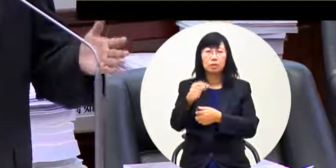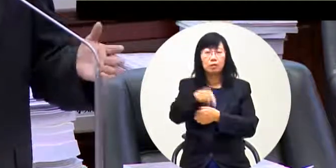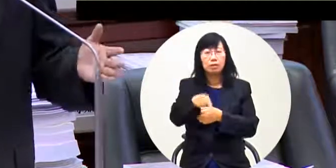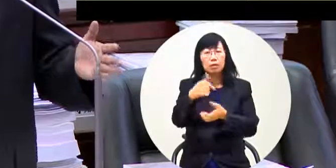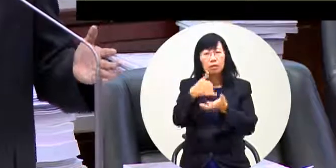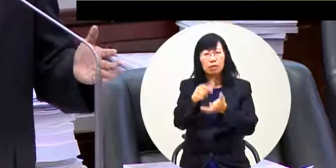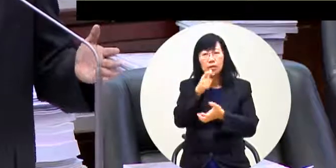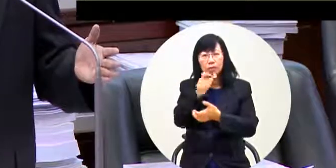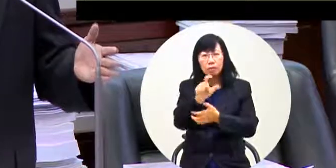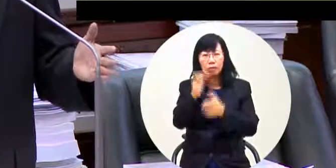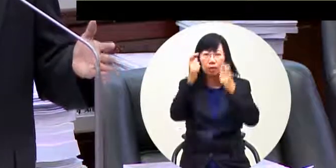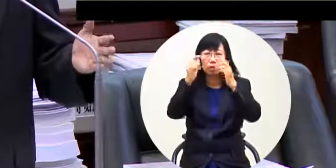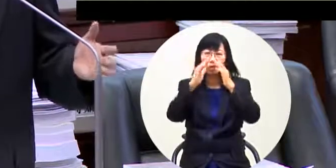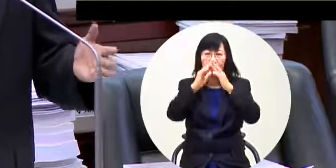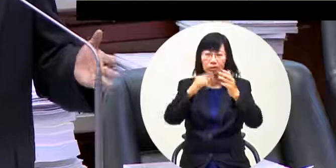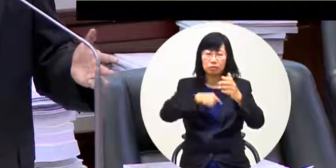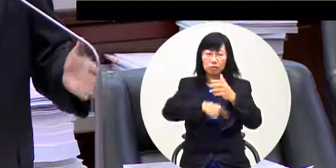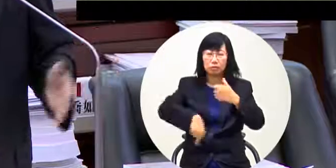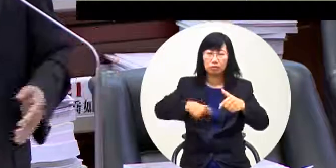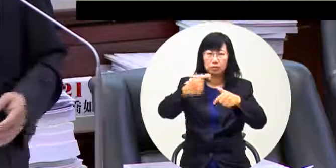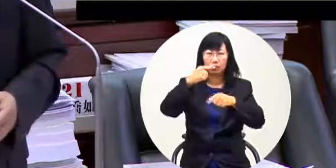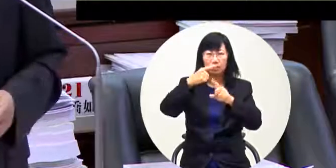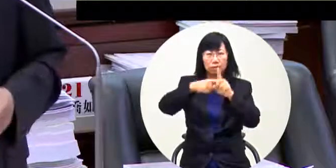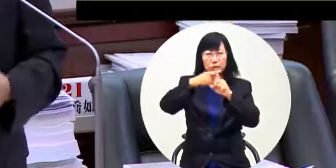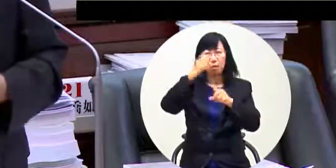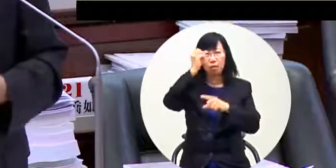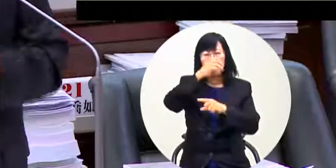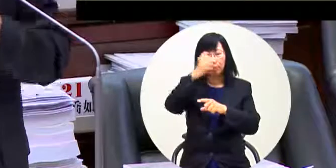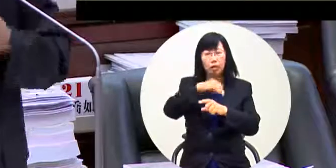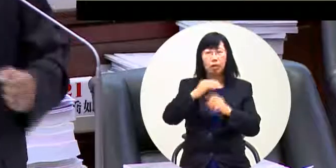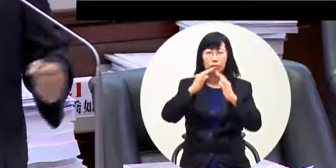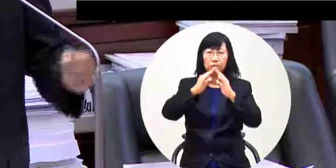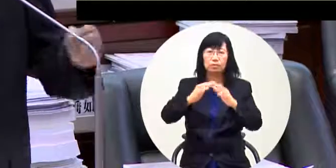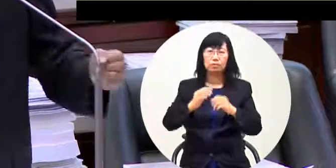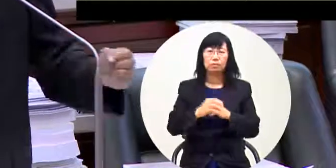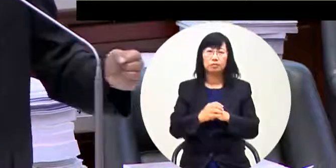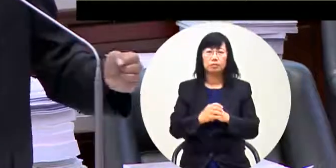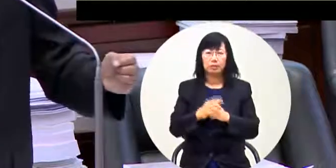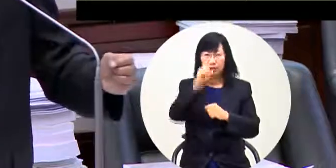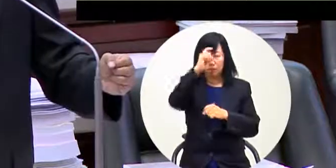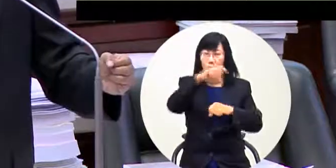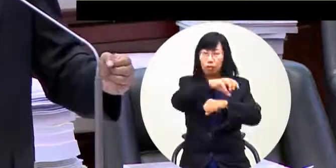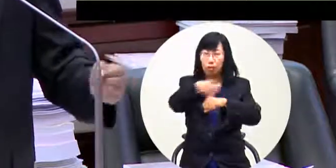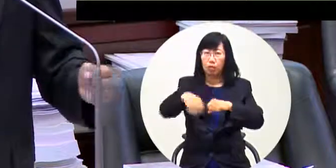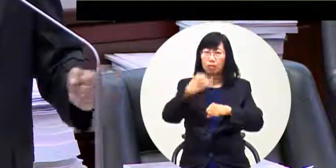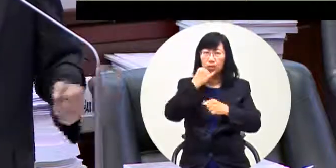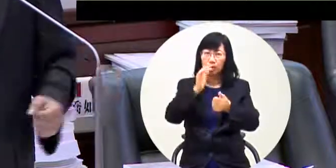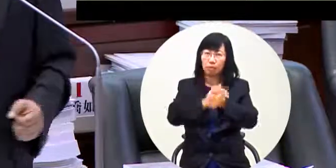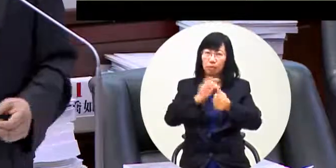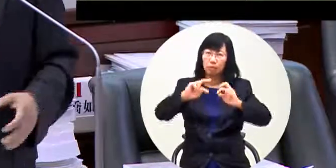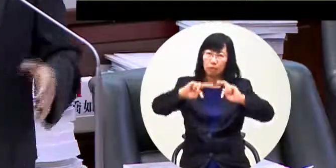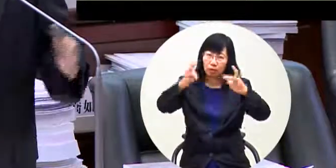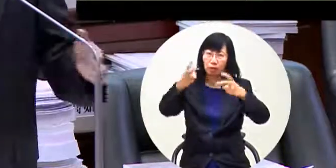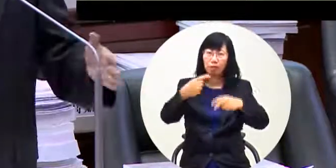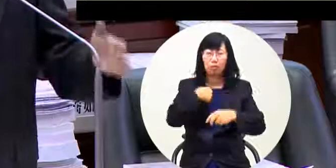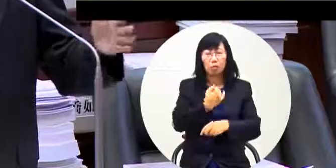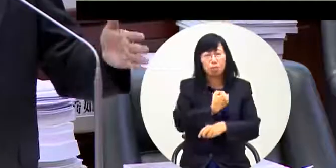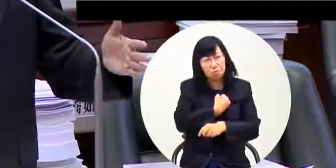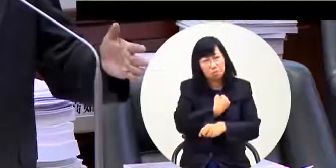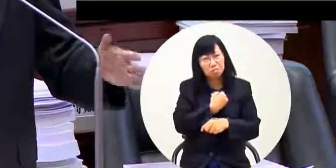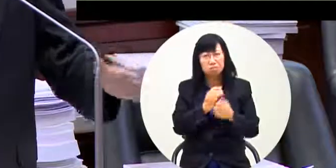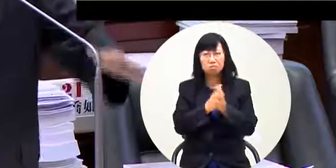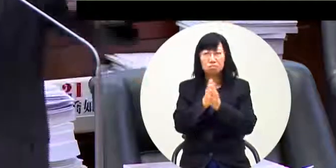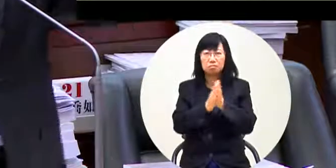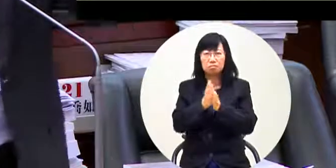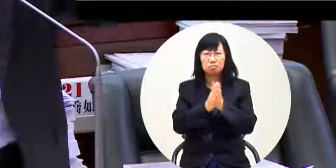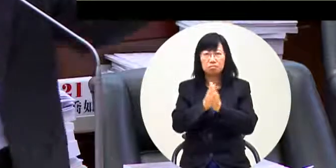住正义上来环境体质来做一个改善，这样卑微的要求而已。第三个，我们也希望以台